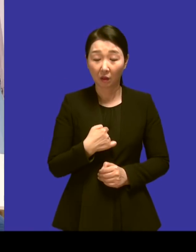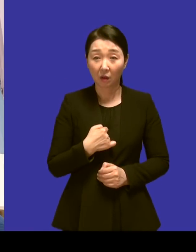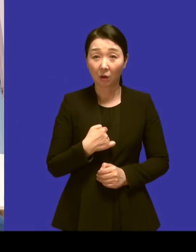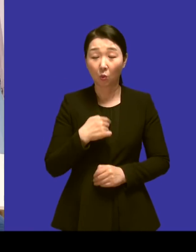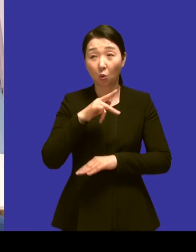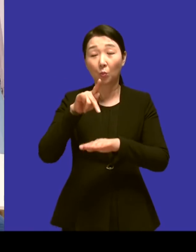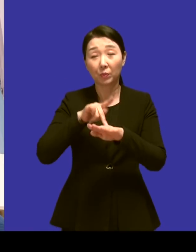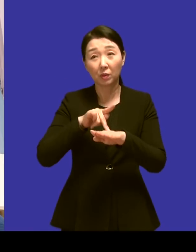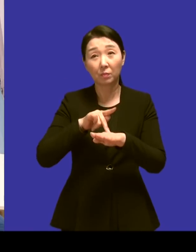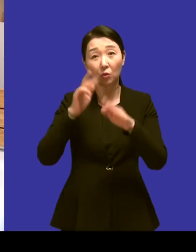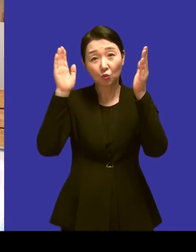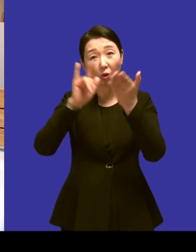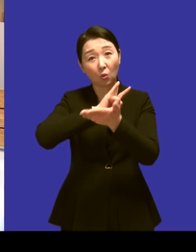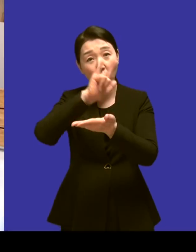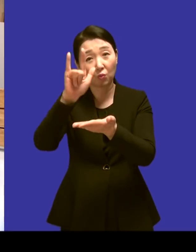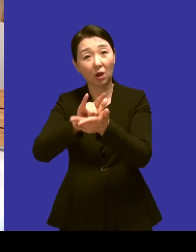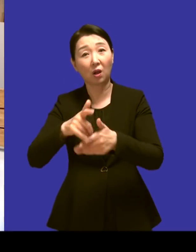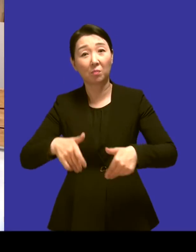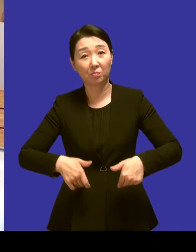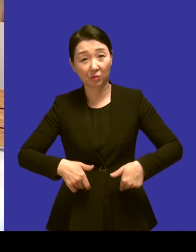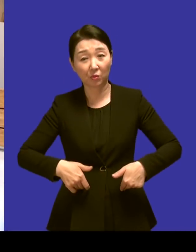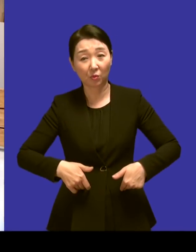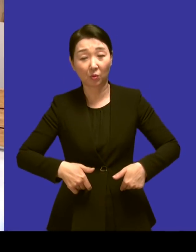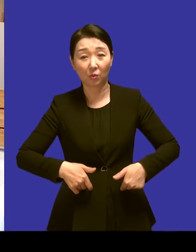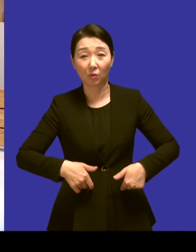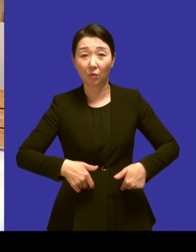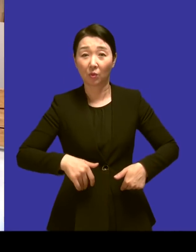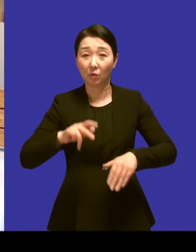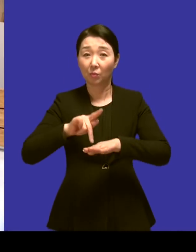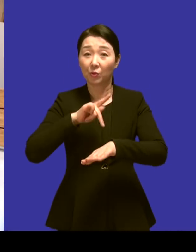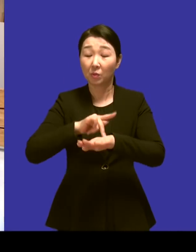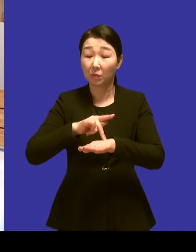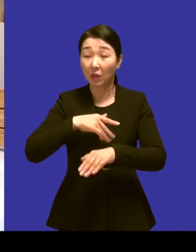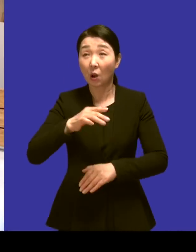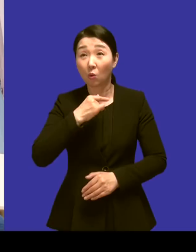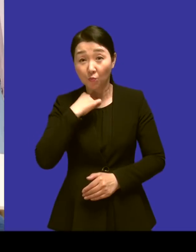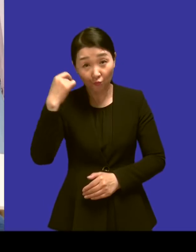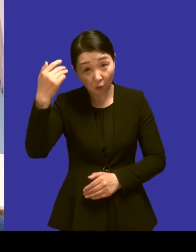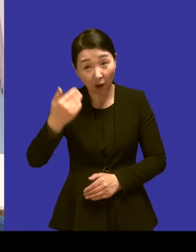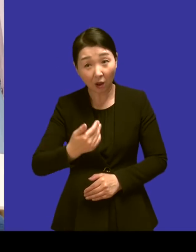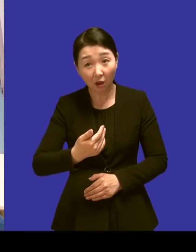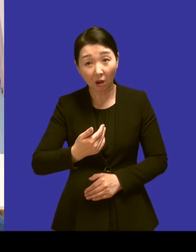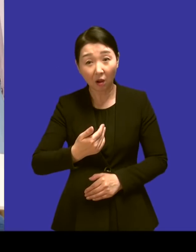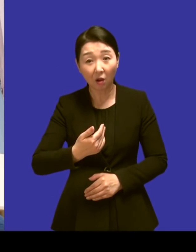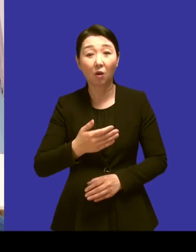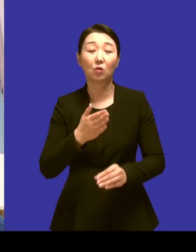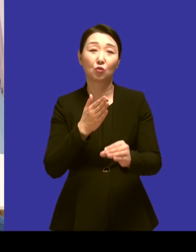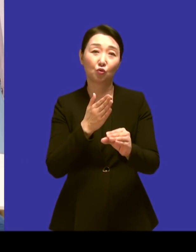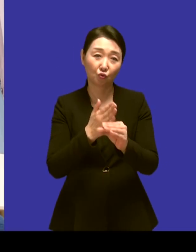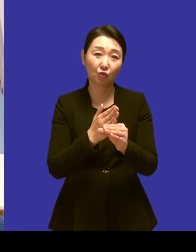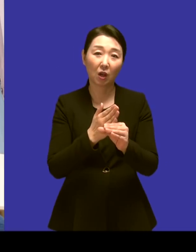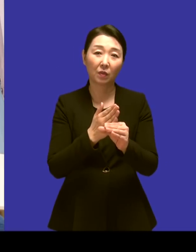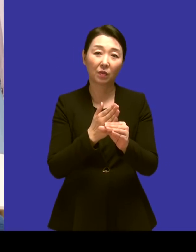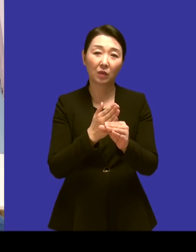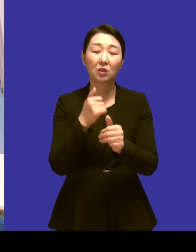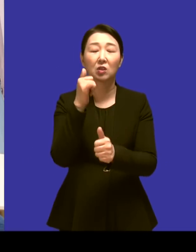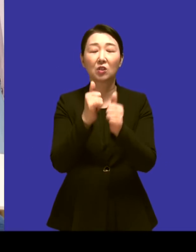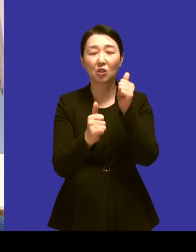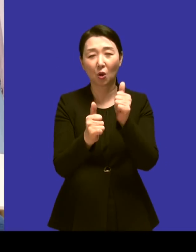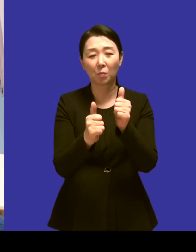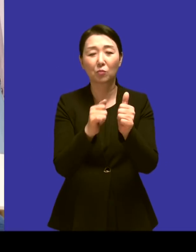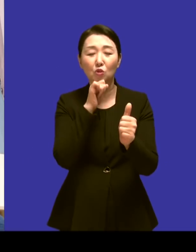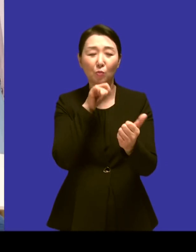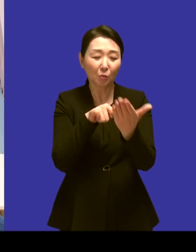가야 될 것 같다라는 생각이 팍 들었던 것 같아요. 아버님이 필리핀 갈 생각 있냐 물어봤어요? 네, 그래서 그게 중간고사 성적 나오기 전이었거든요. 예.